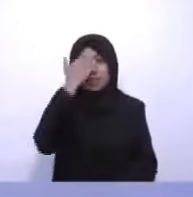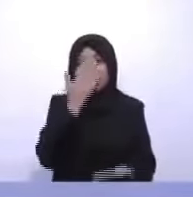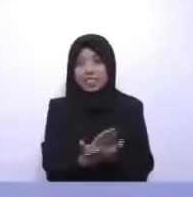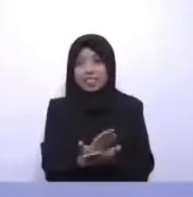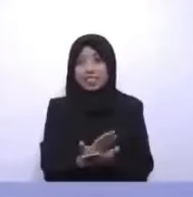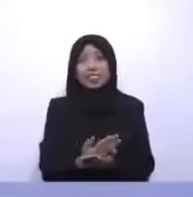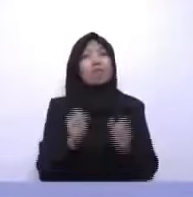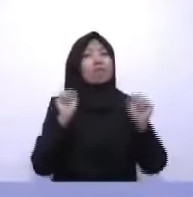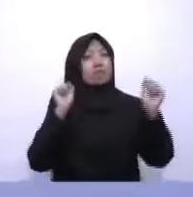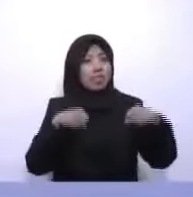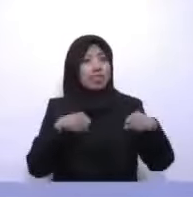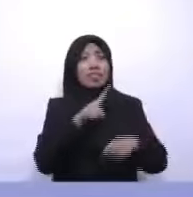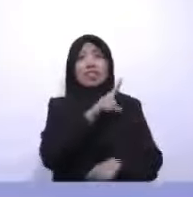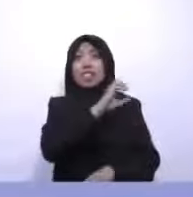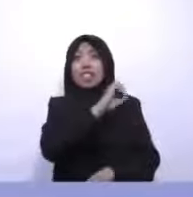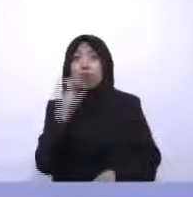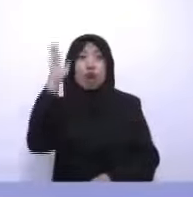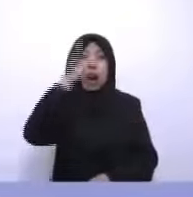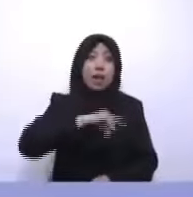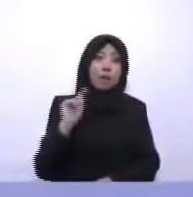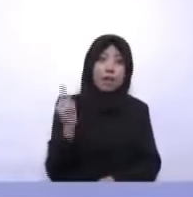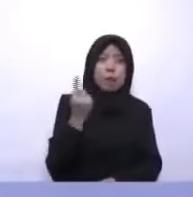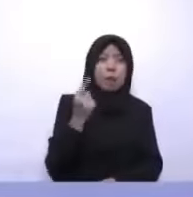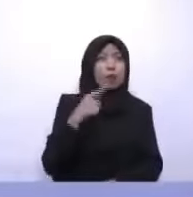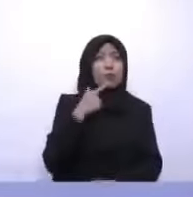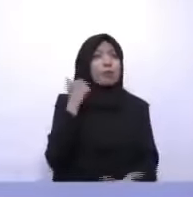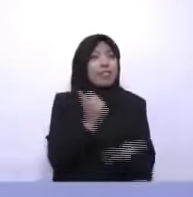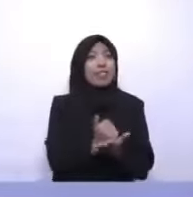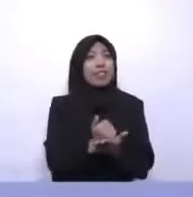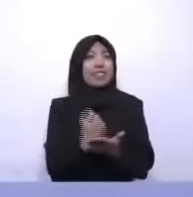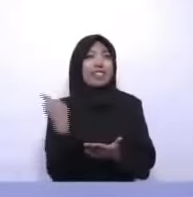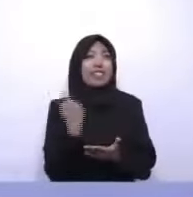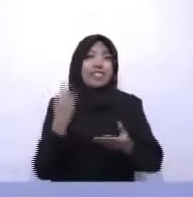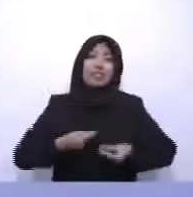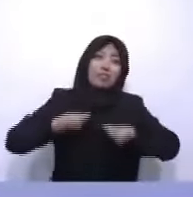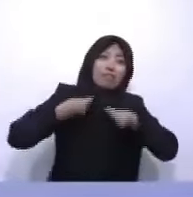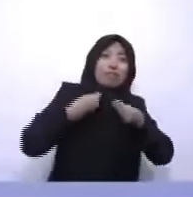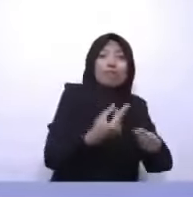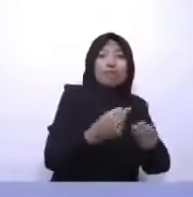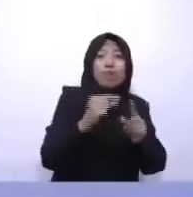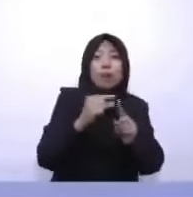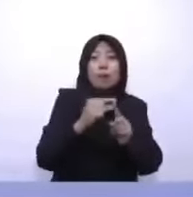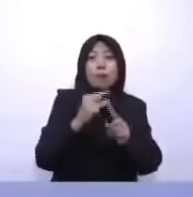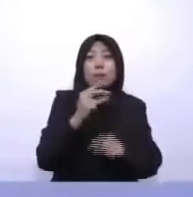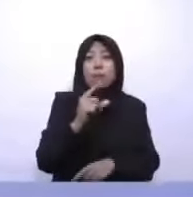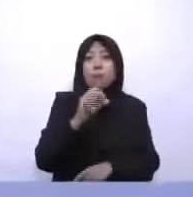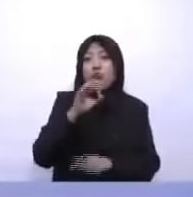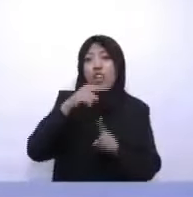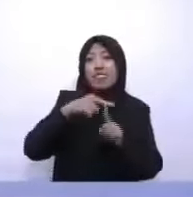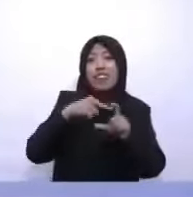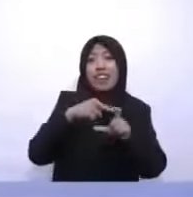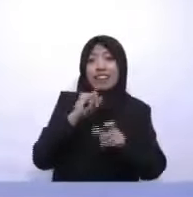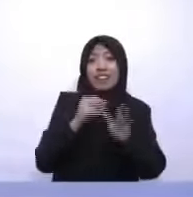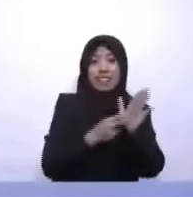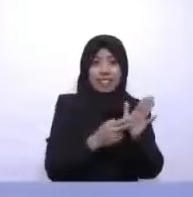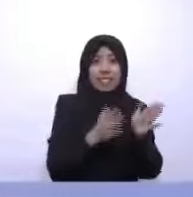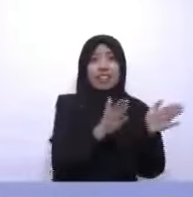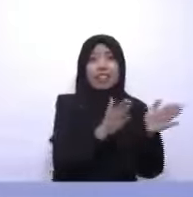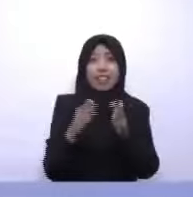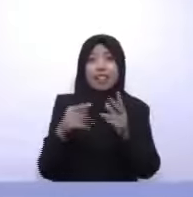sepakat bahwa memang 1000 hari pertama itu penting, di mana kita harus memberikan protein hewani. Protein hewani di 1000